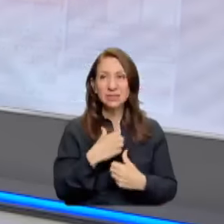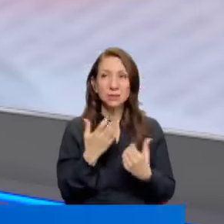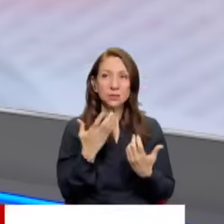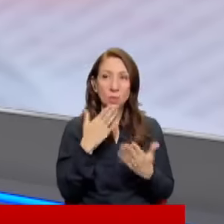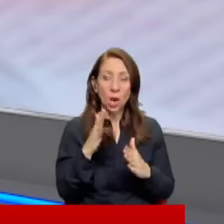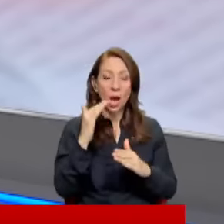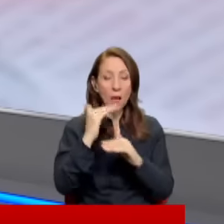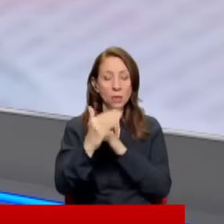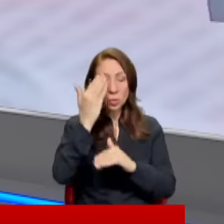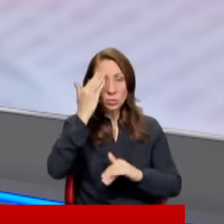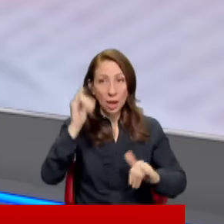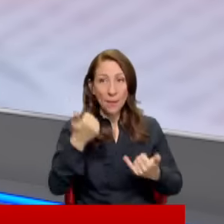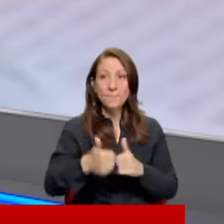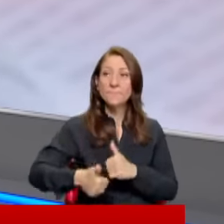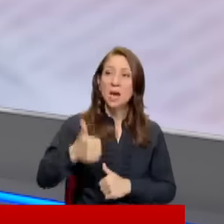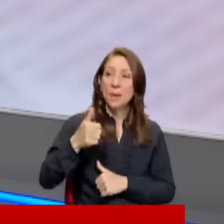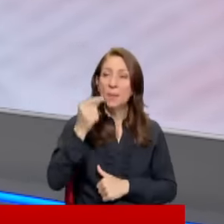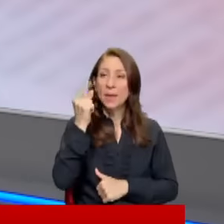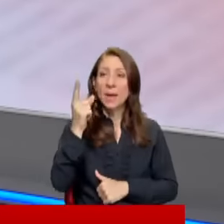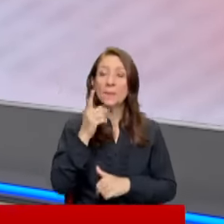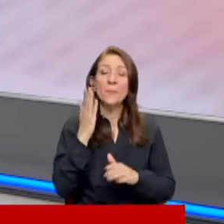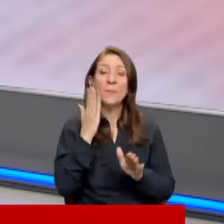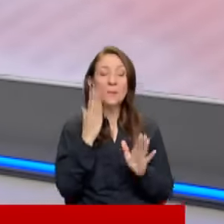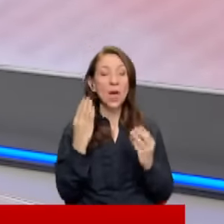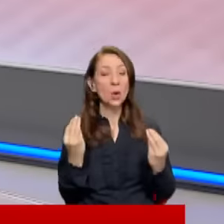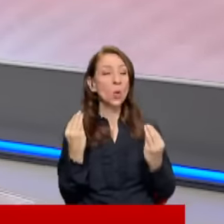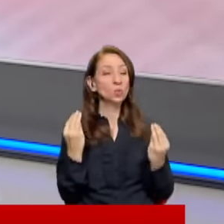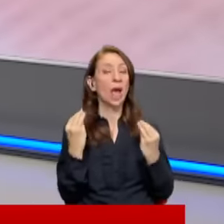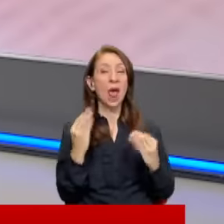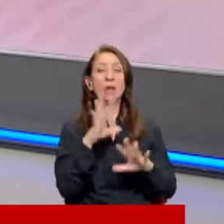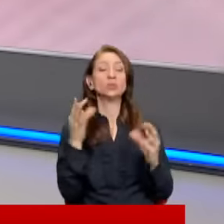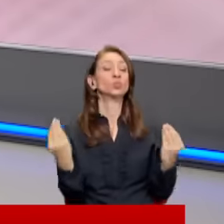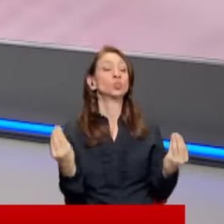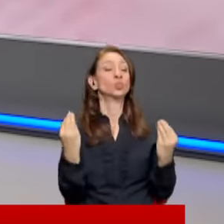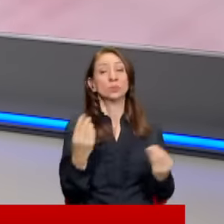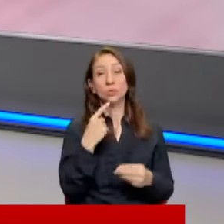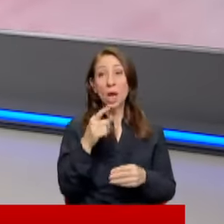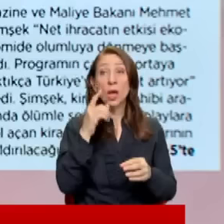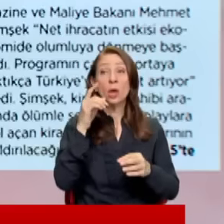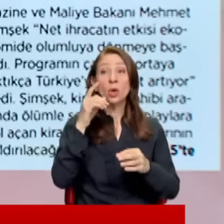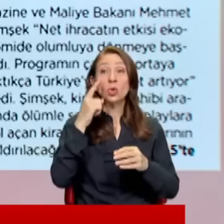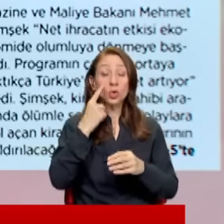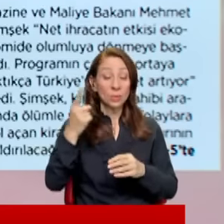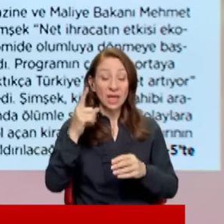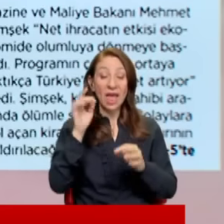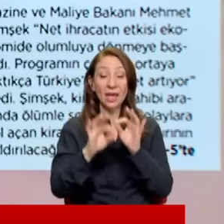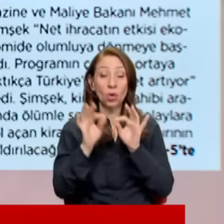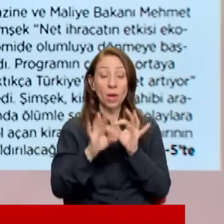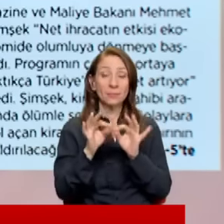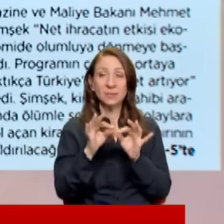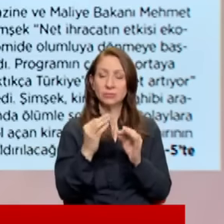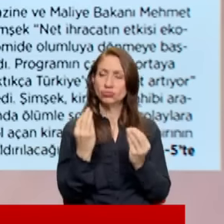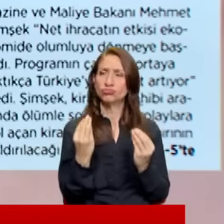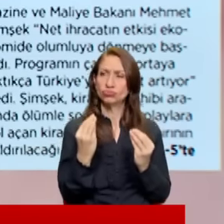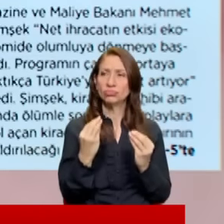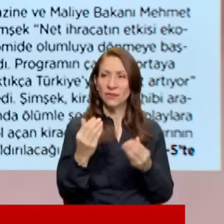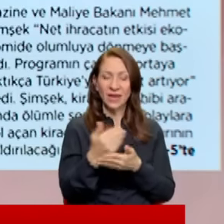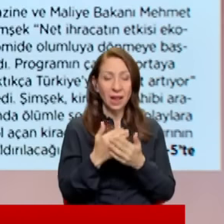halk yoksullaşan Bey pembe tablolar çiziyor hükümetin ekonomi tıkırında tezini veriler